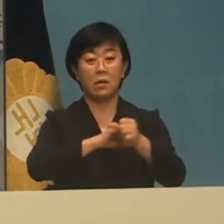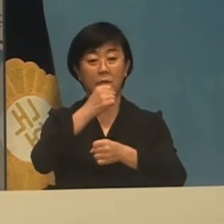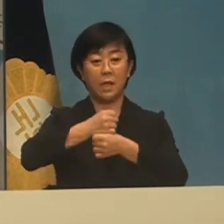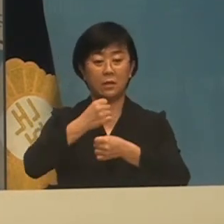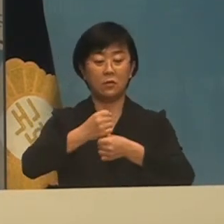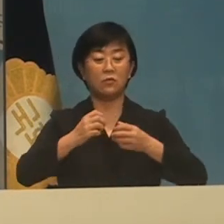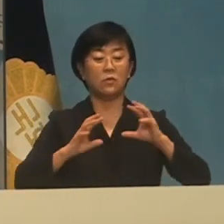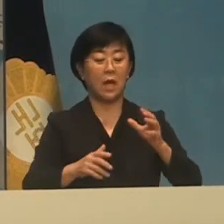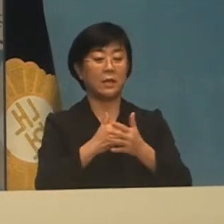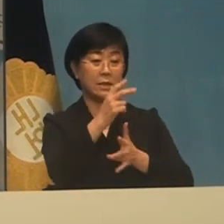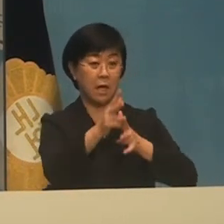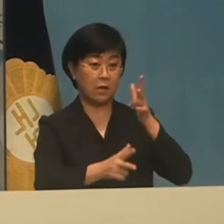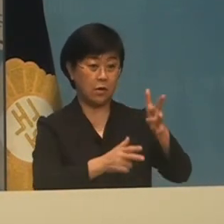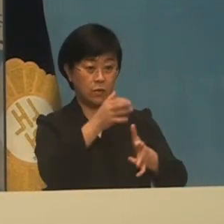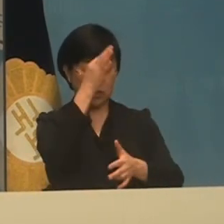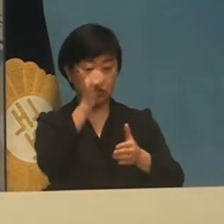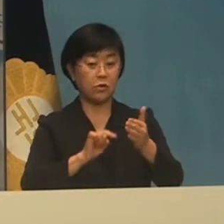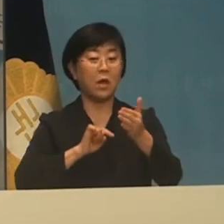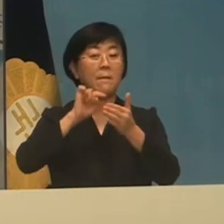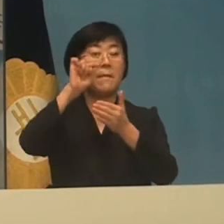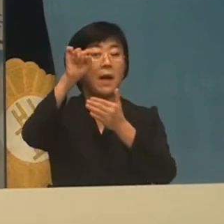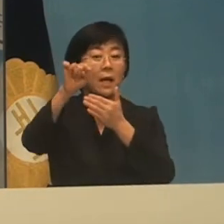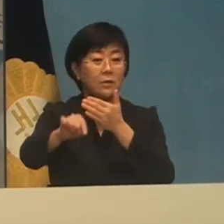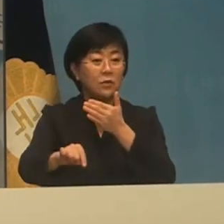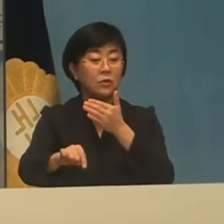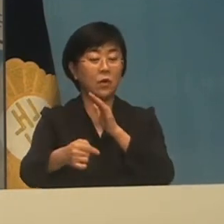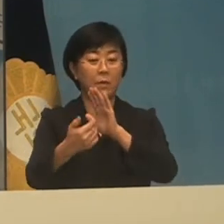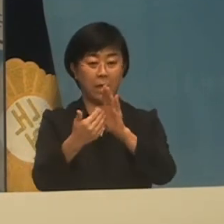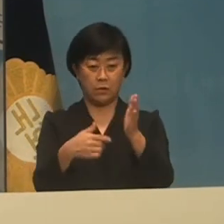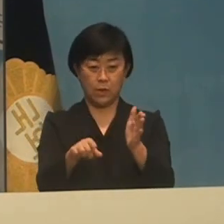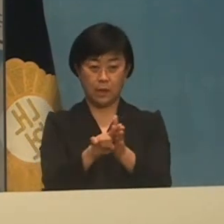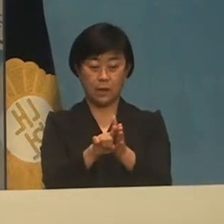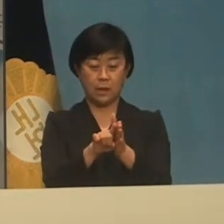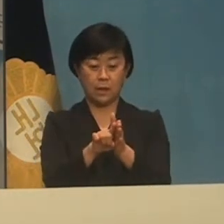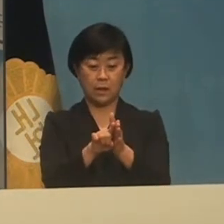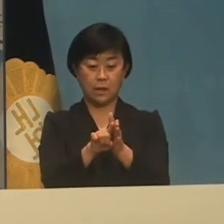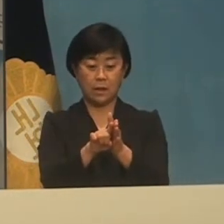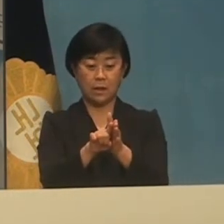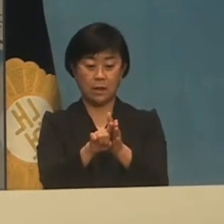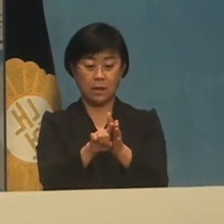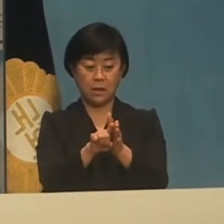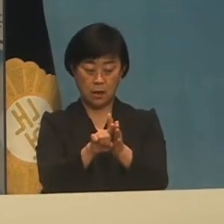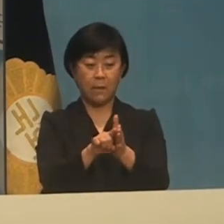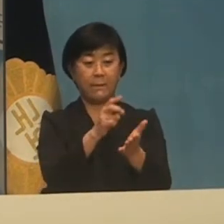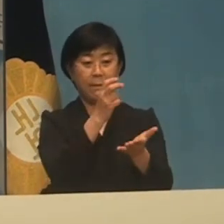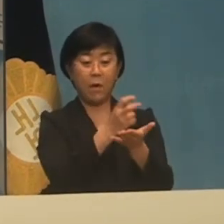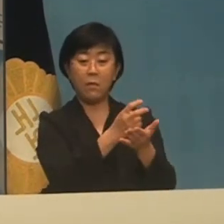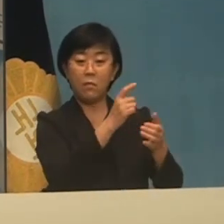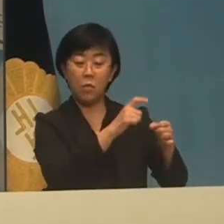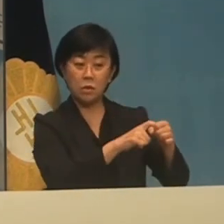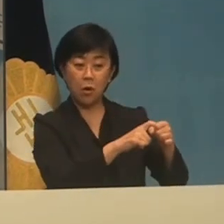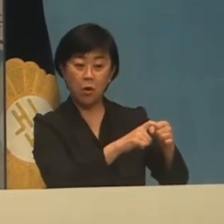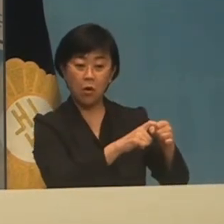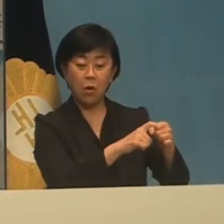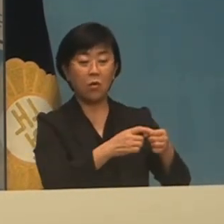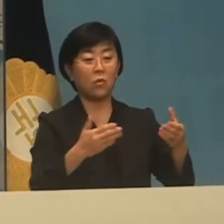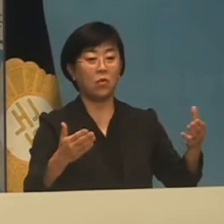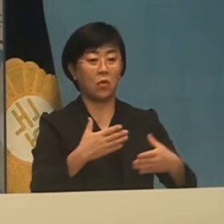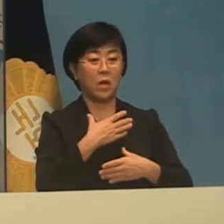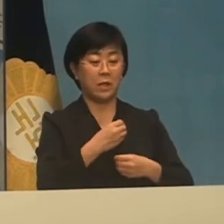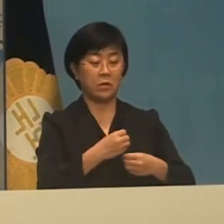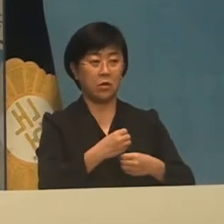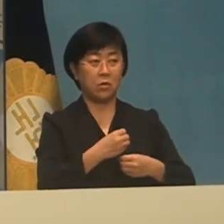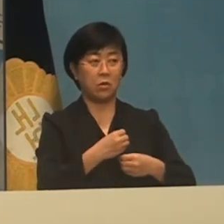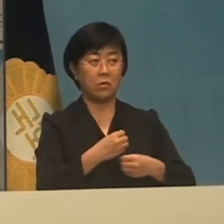국가 핵심 산업기술이 국외로 유출되지 않도록 방지하겠다라는 입법 취지는 노동안전 보건을